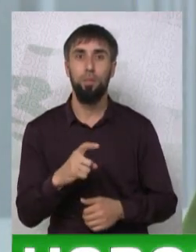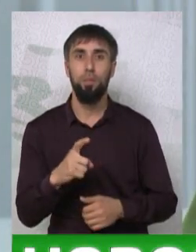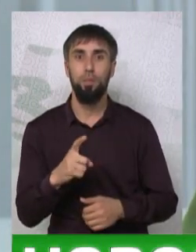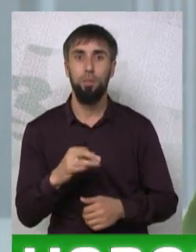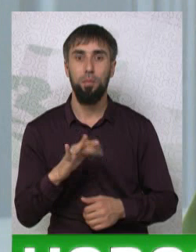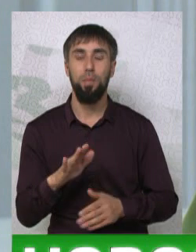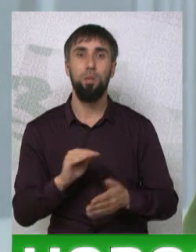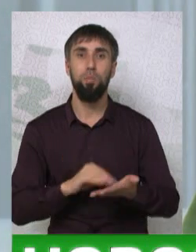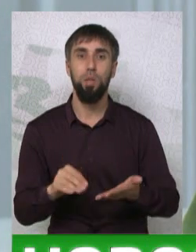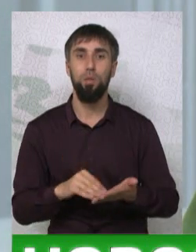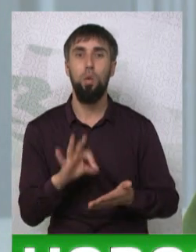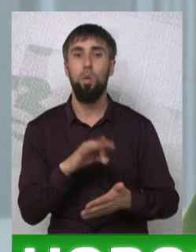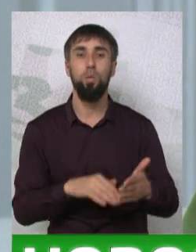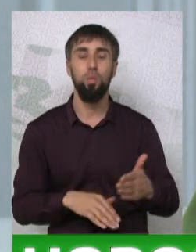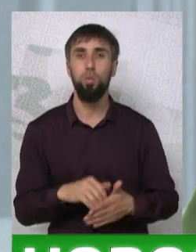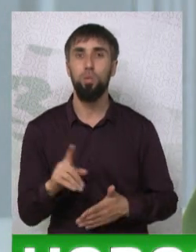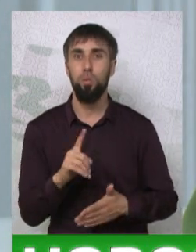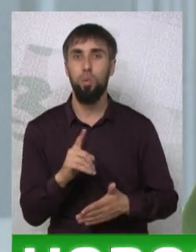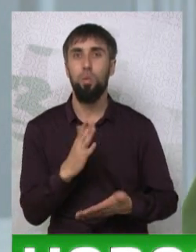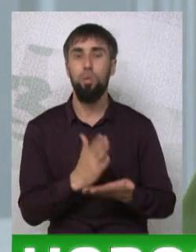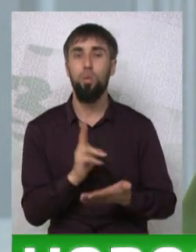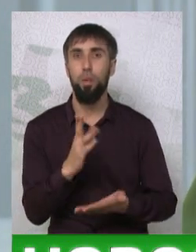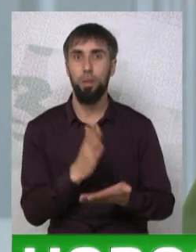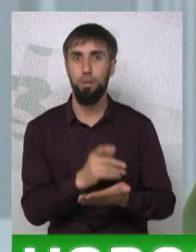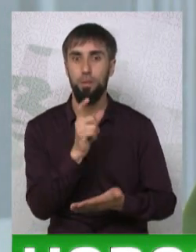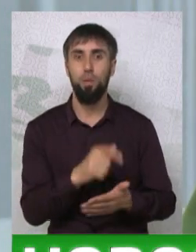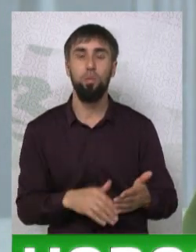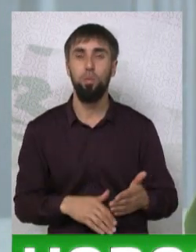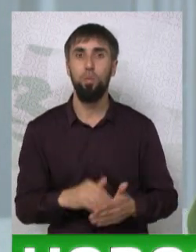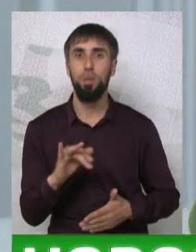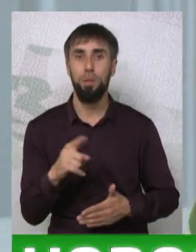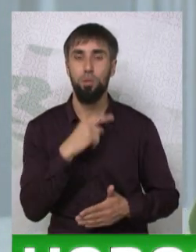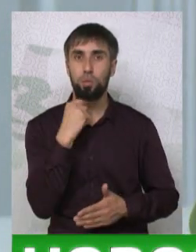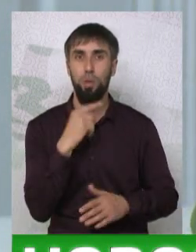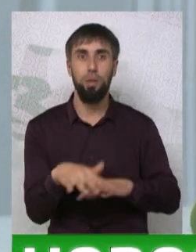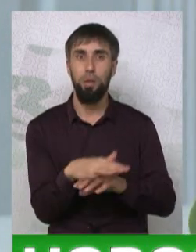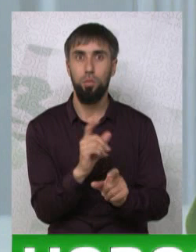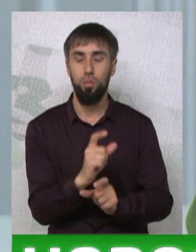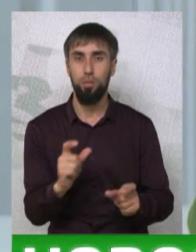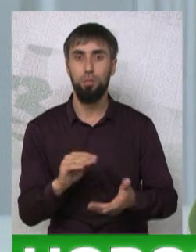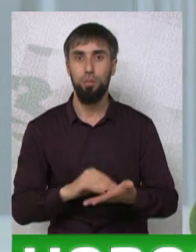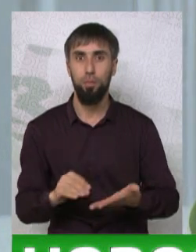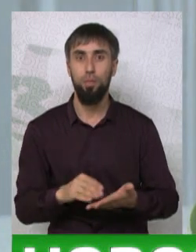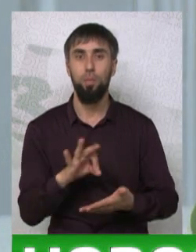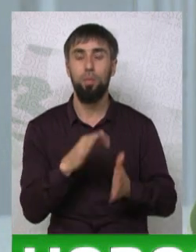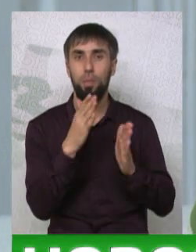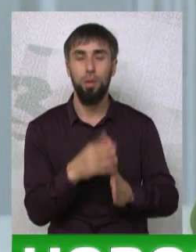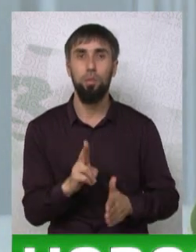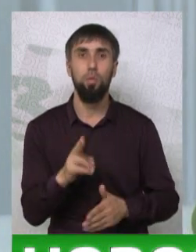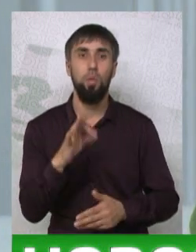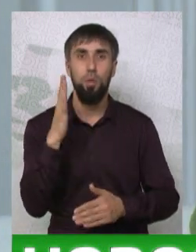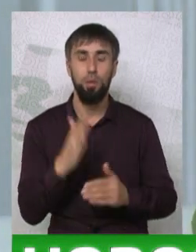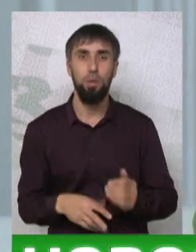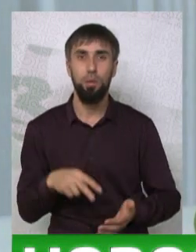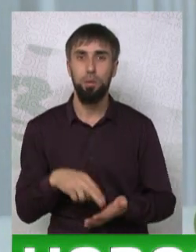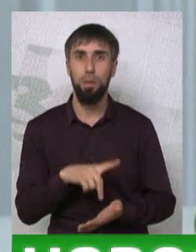нашей истории, а вернее, кто есть. О лучших представителях ингушского народа, то есть о тех, кто до конца